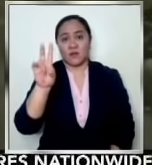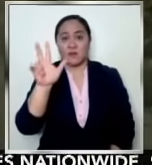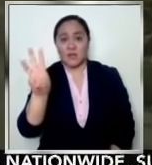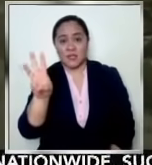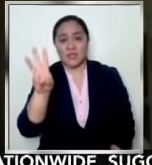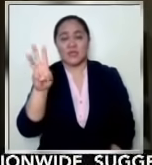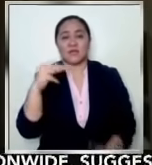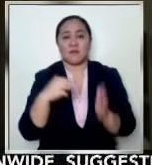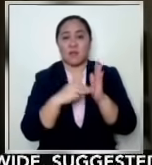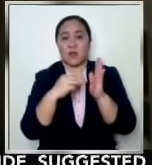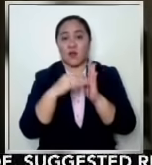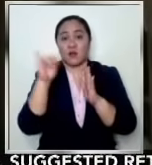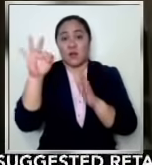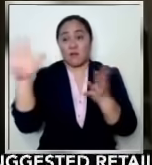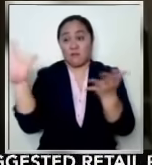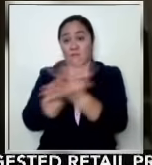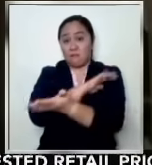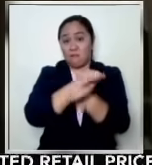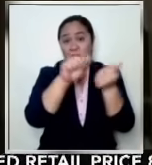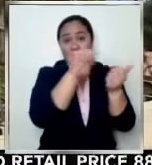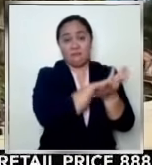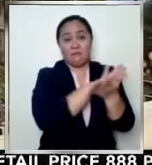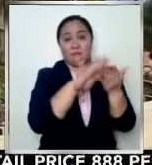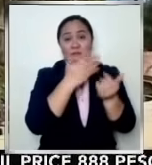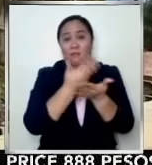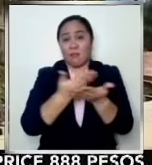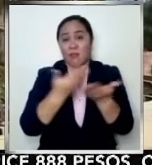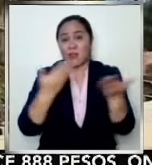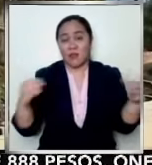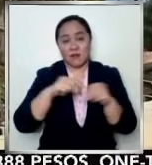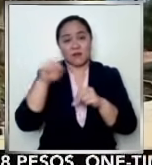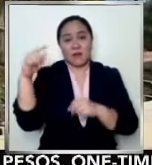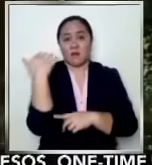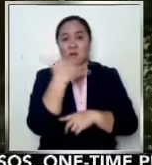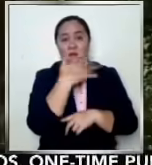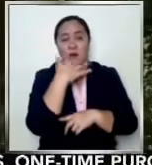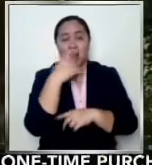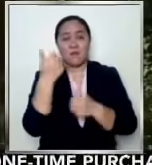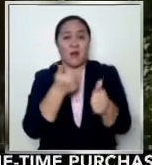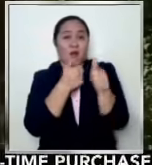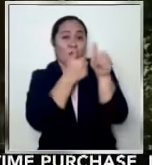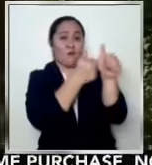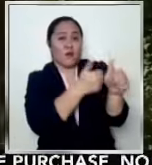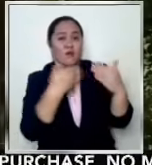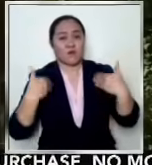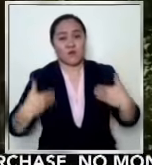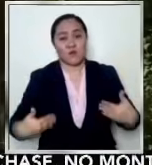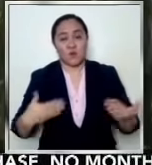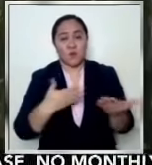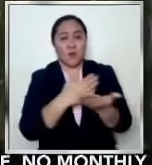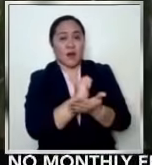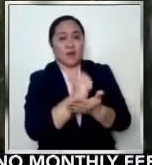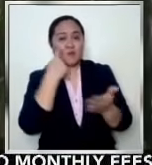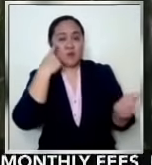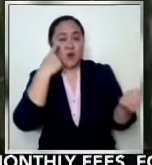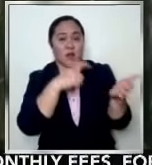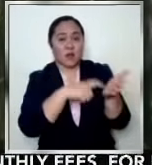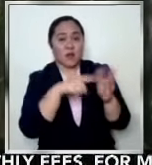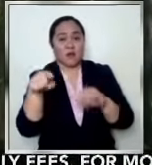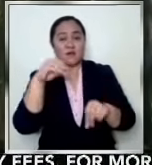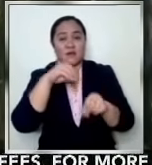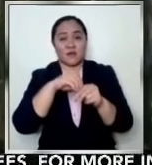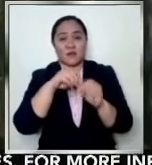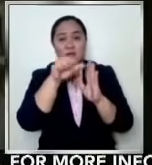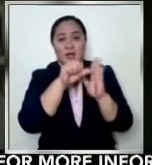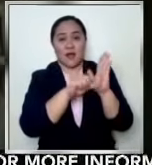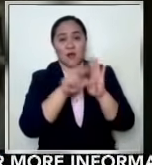ang ari-arian. Ang halagang ito ay ibinatay sa Human Rights Victims Reparation and Recognition Act of 2013. Ngayong Oktubre, papayagan